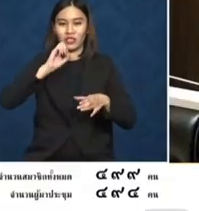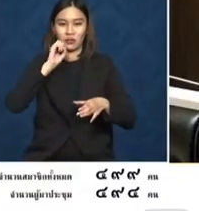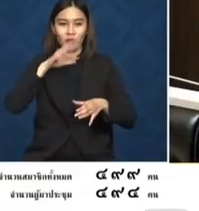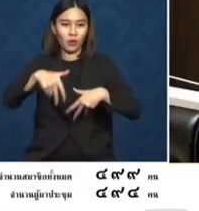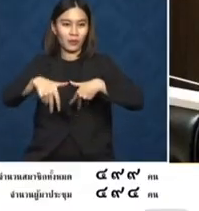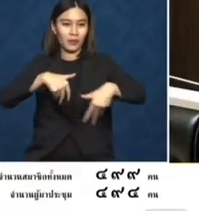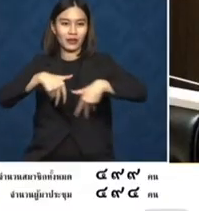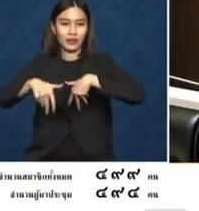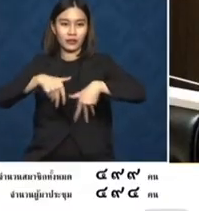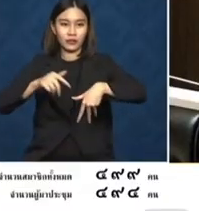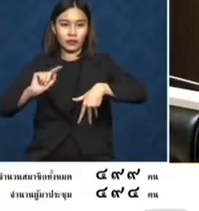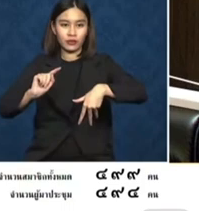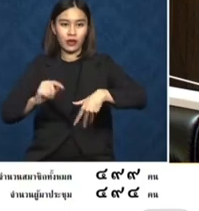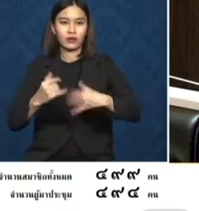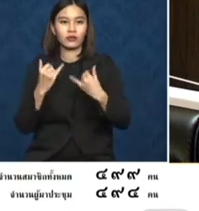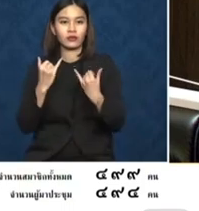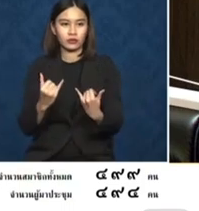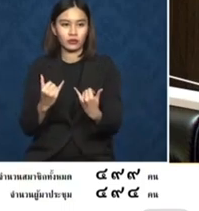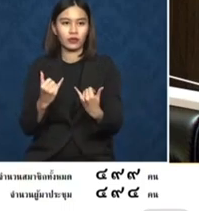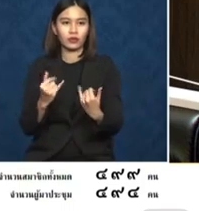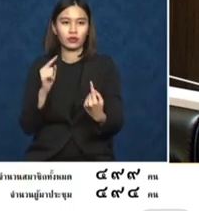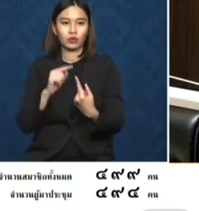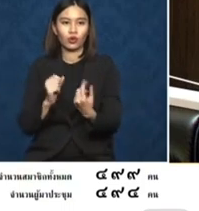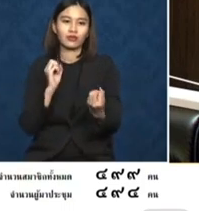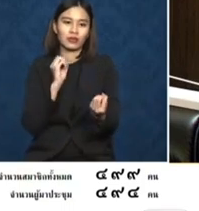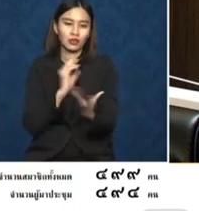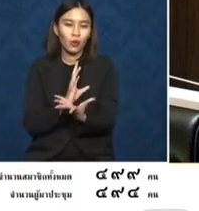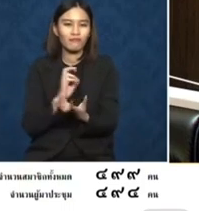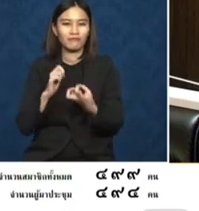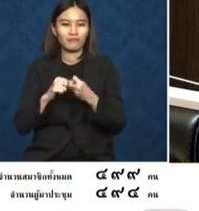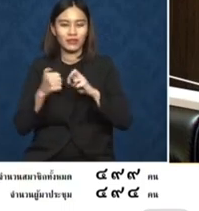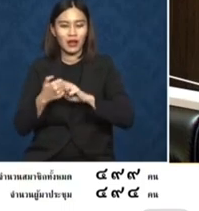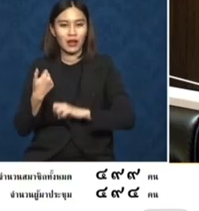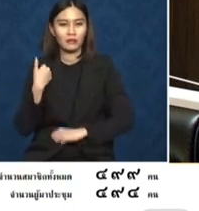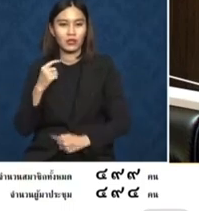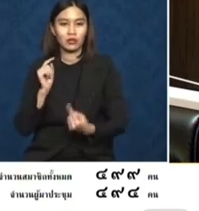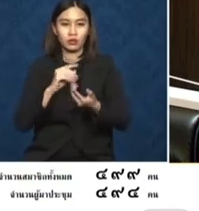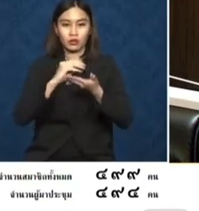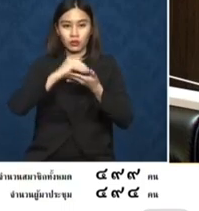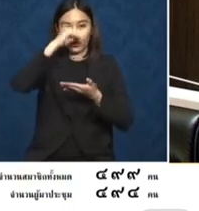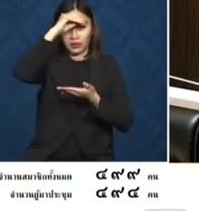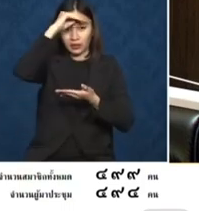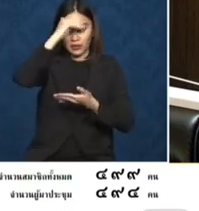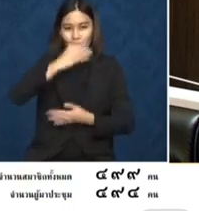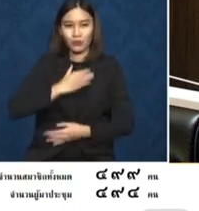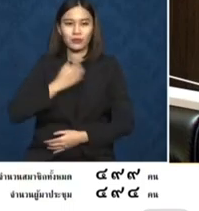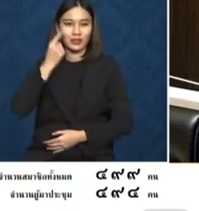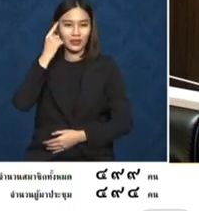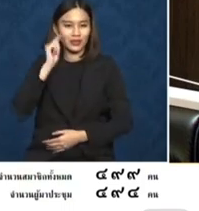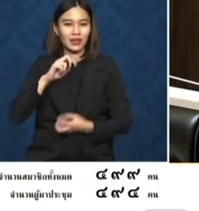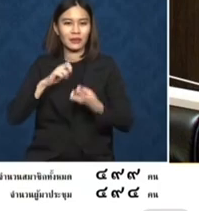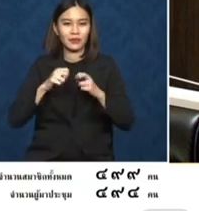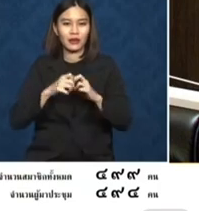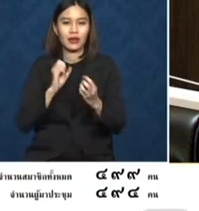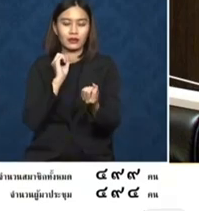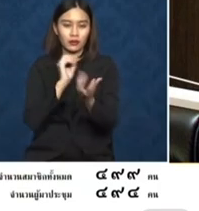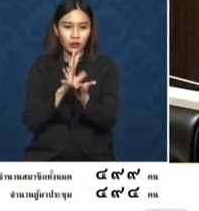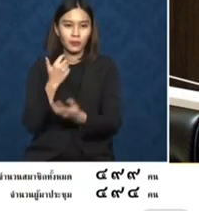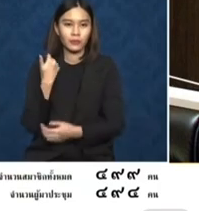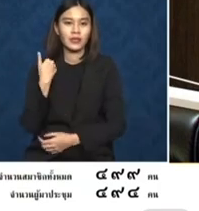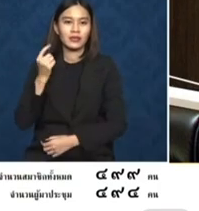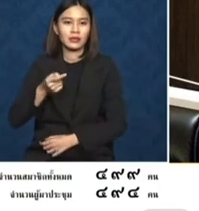ตลอดเวลาว่าประเทศกำลงอยู่ในภาวะวิกฤษซึในมิติการศึษาครับผมกเหนวามัวกฤษยจริๆแต